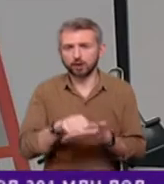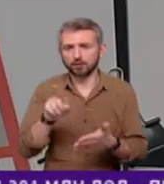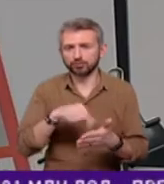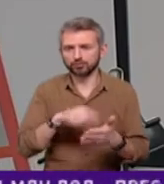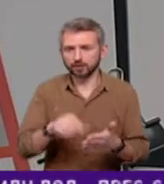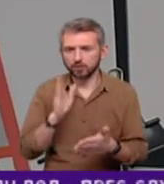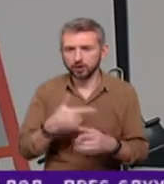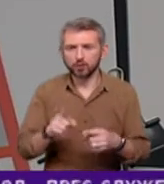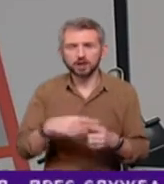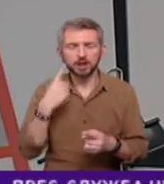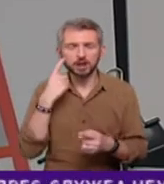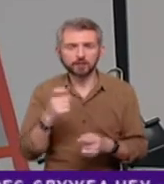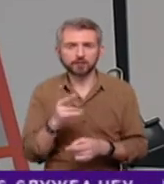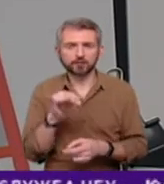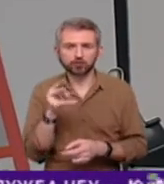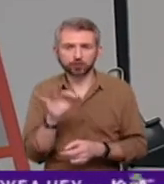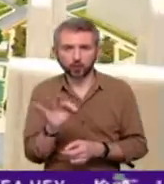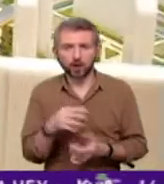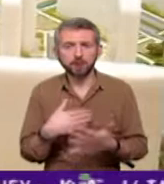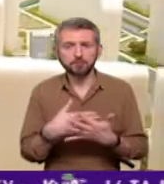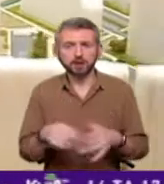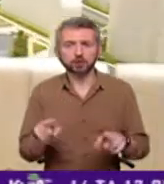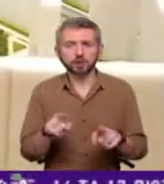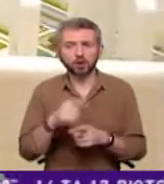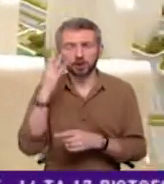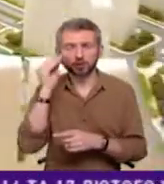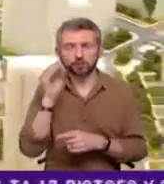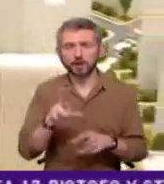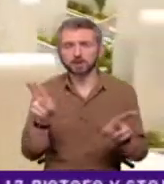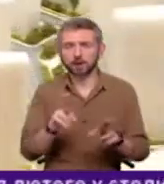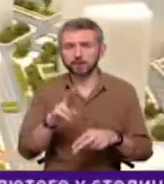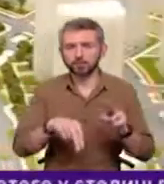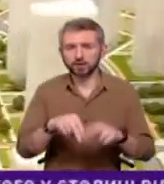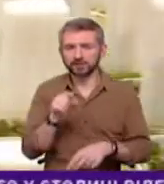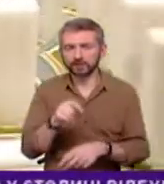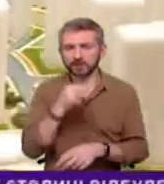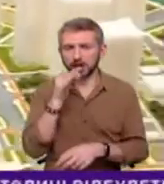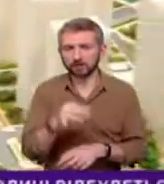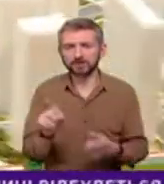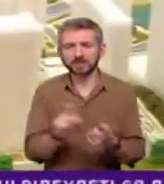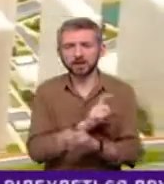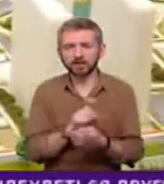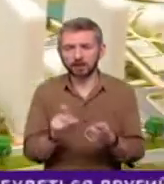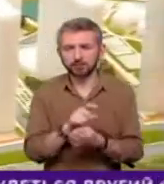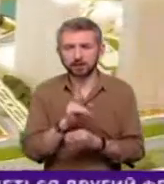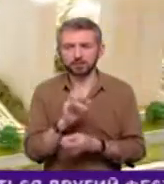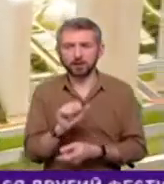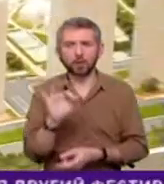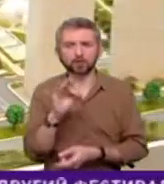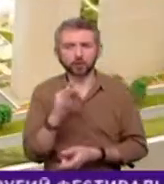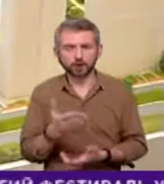землі. Про це сьогодні заявив Віталій Кличко. Прикладом такого ігнорування правил будівництва мер назвав скандальний об'єкт на